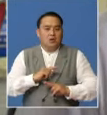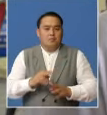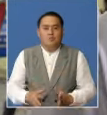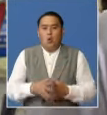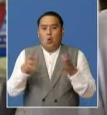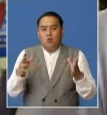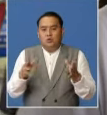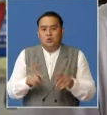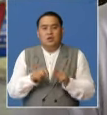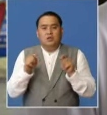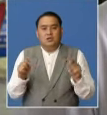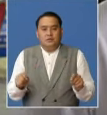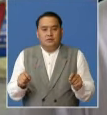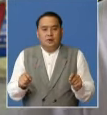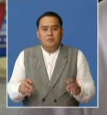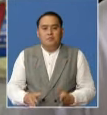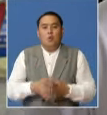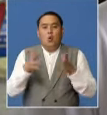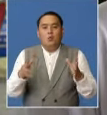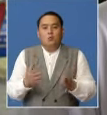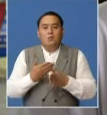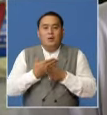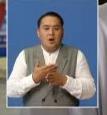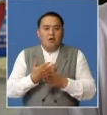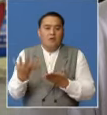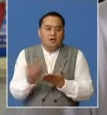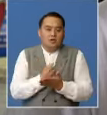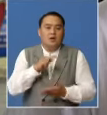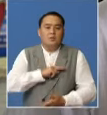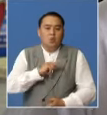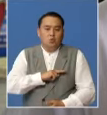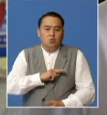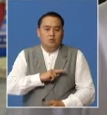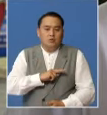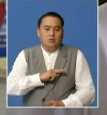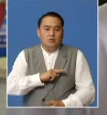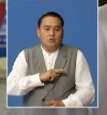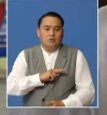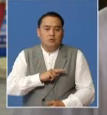больше раскрываться, помогает устраиваться на работу.